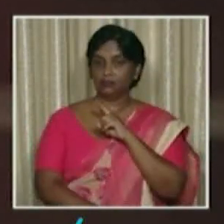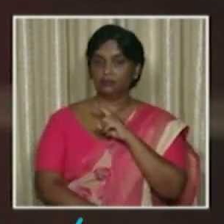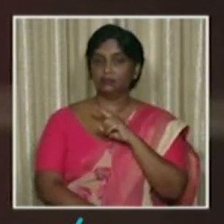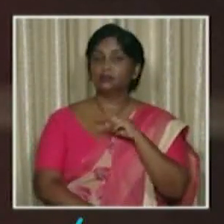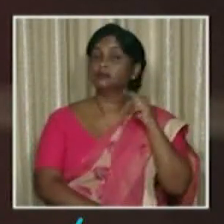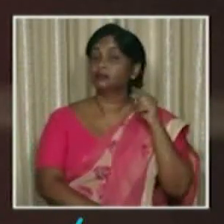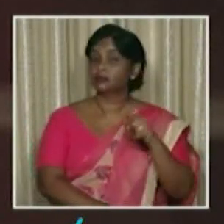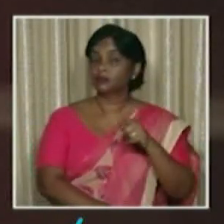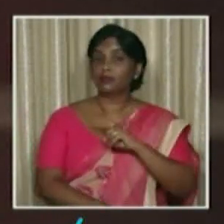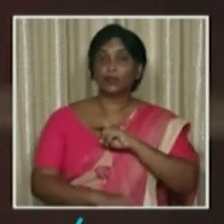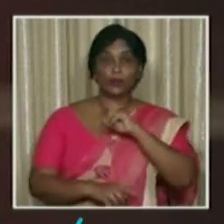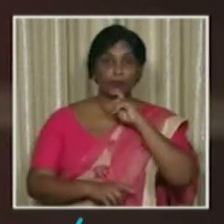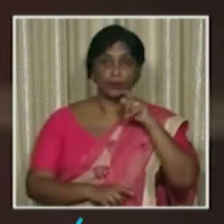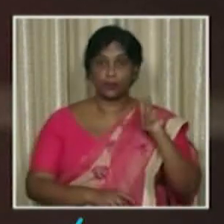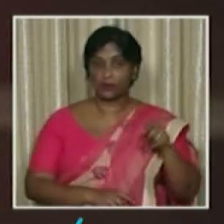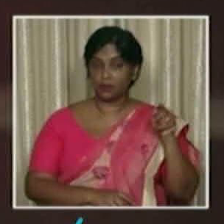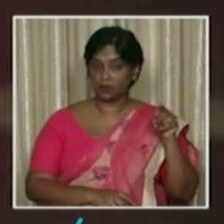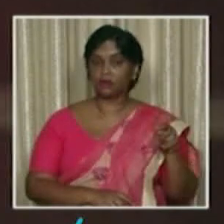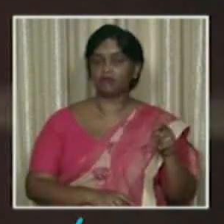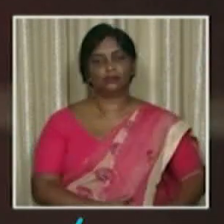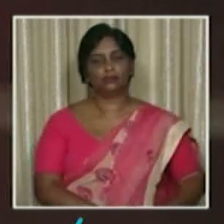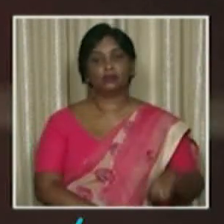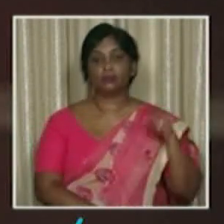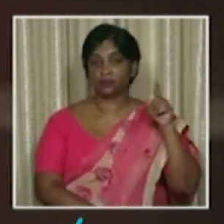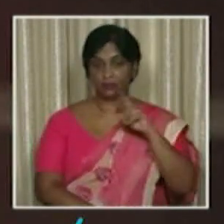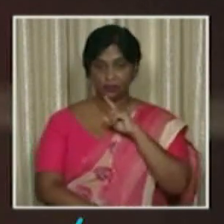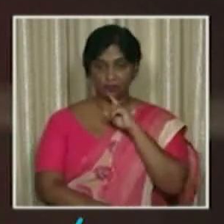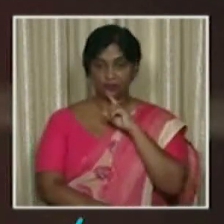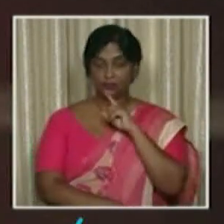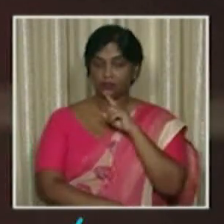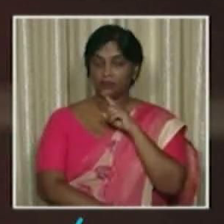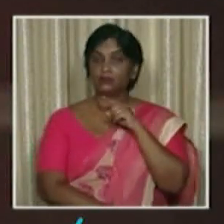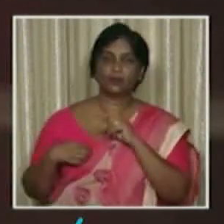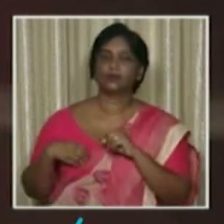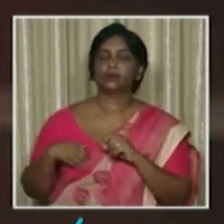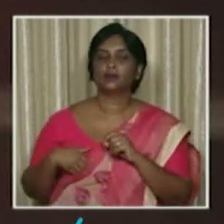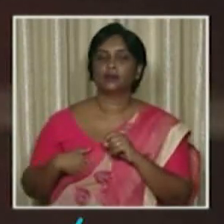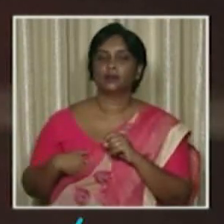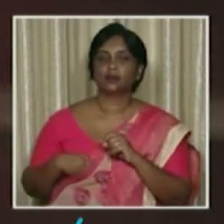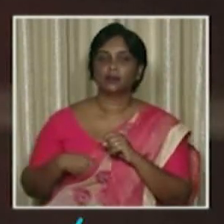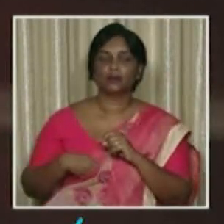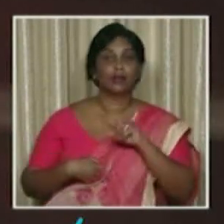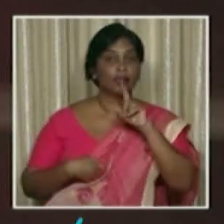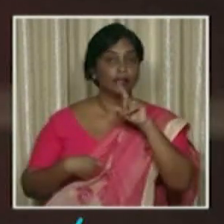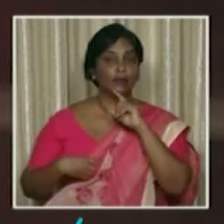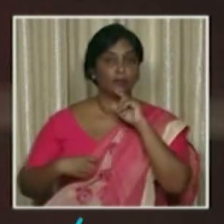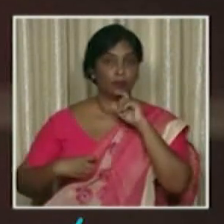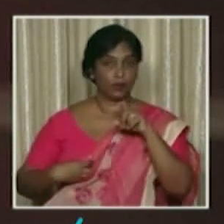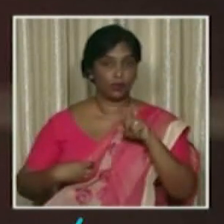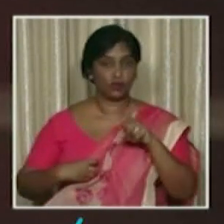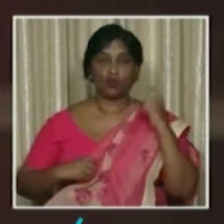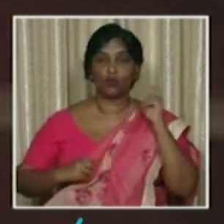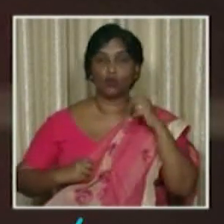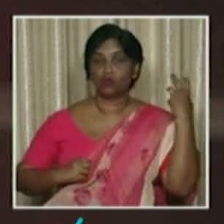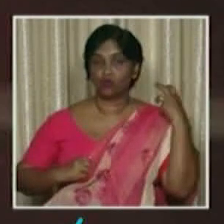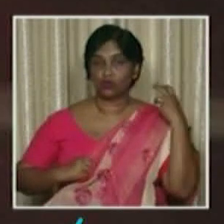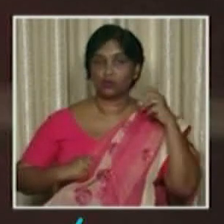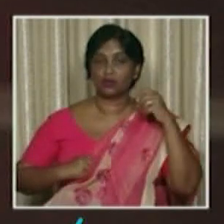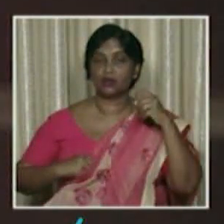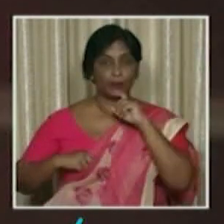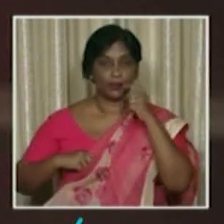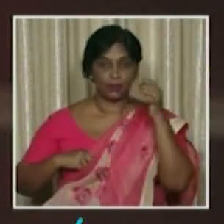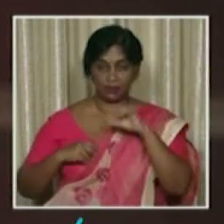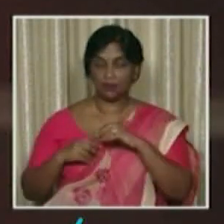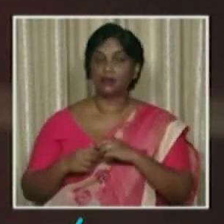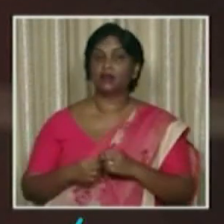ඒ නඩුකාරතුමාට ඔහු ශාප කරනවා කියලා. ඔහු කියපු විදිහට ඔහුගේ නඩුව ශ්‍රේෂ්ඨාධිකරණයේ මුස්ලිම් විනිසුරුවරයෙක් ඉදිරියේ ගත්ත